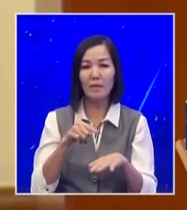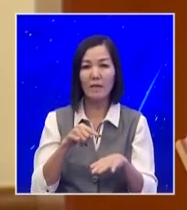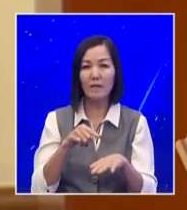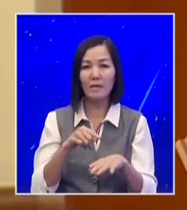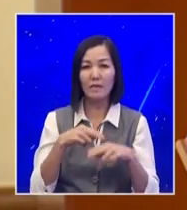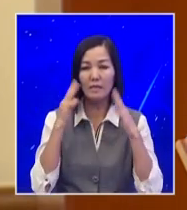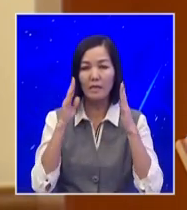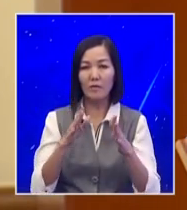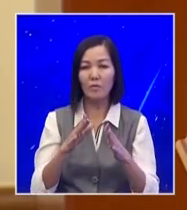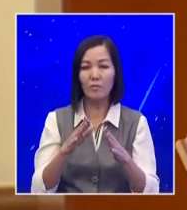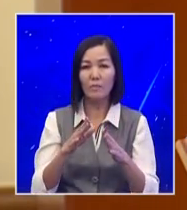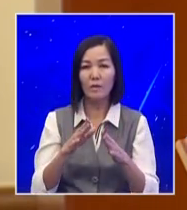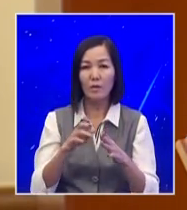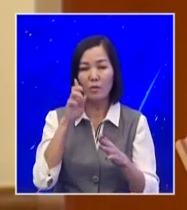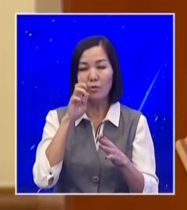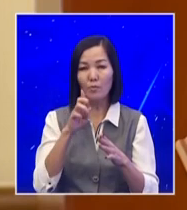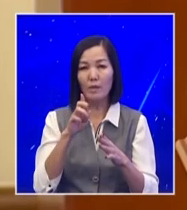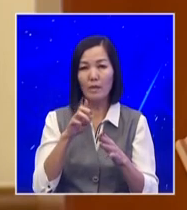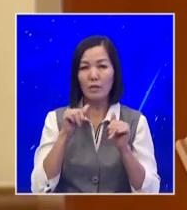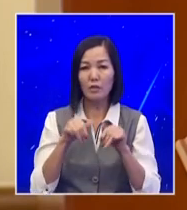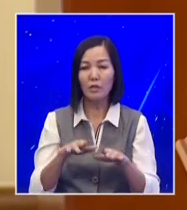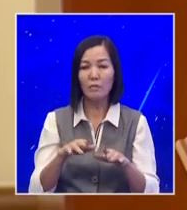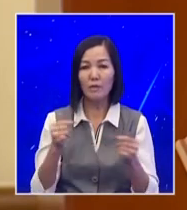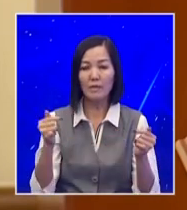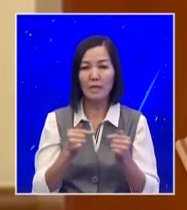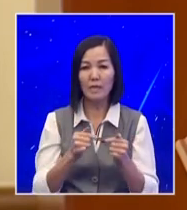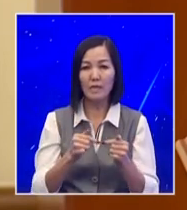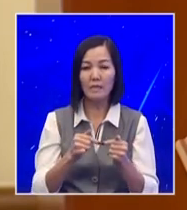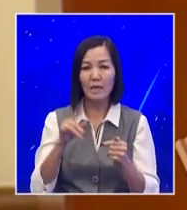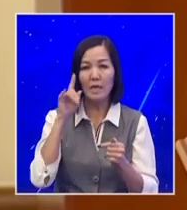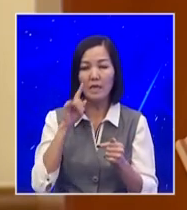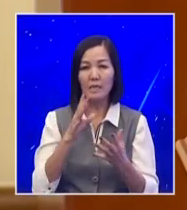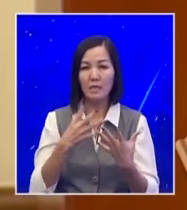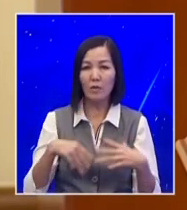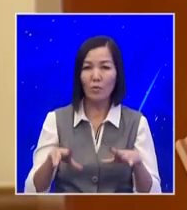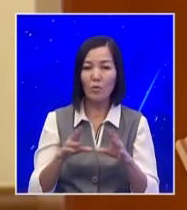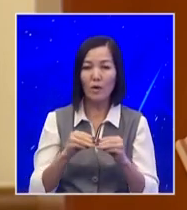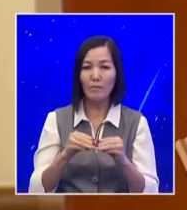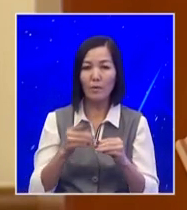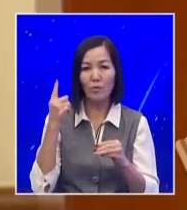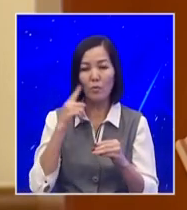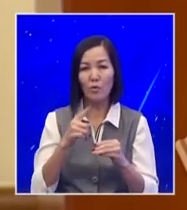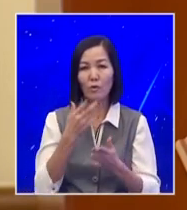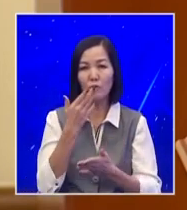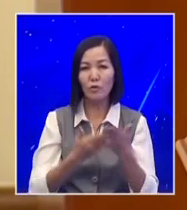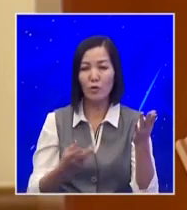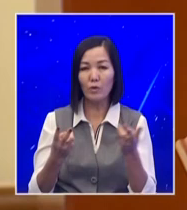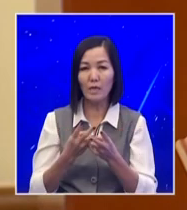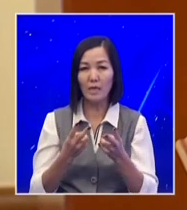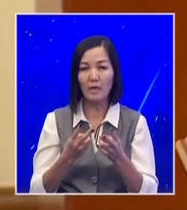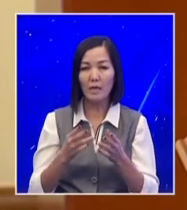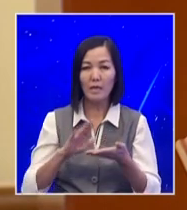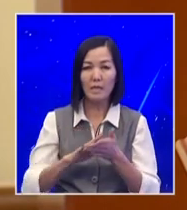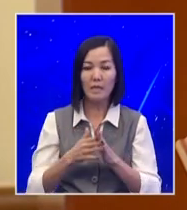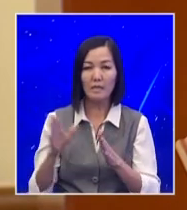отырып, үкімет регламентіне сәйкес Қазақстанды қоғамның пікірін зерделеуді ескере отырып, келісудің барлық